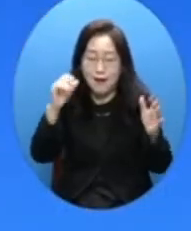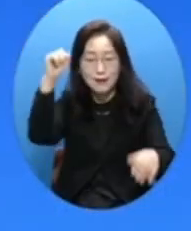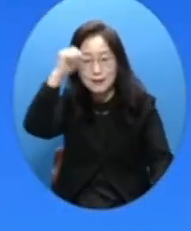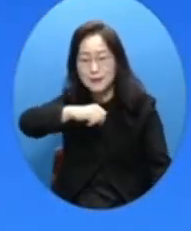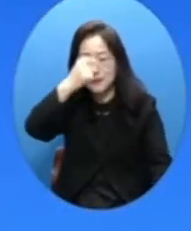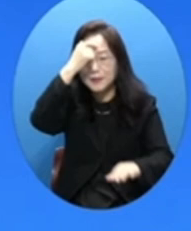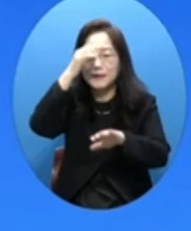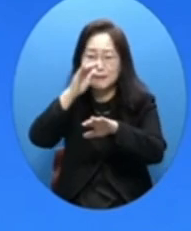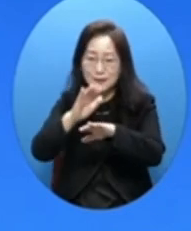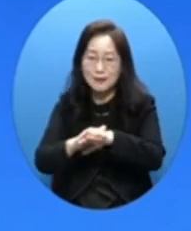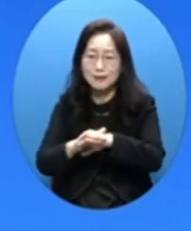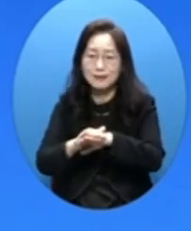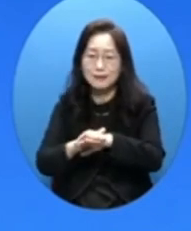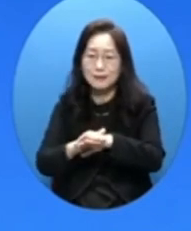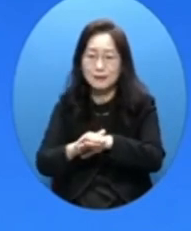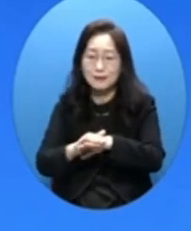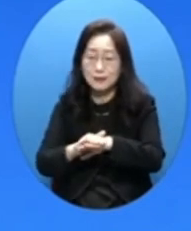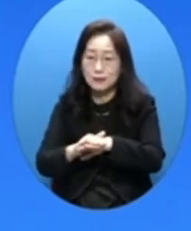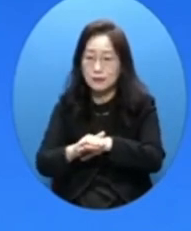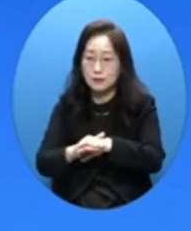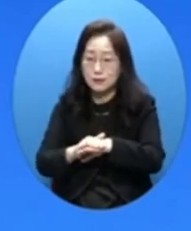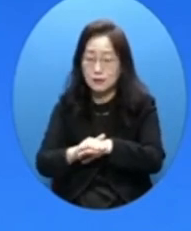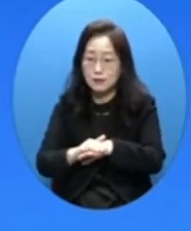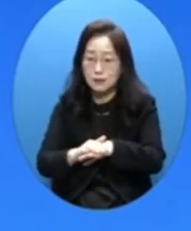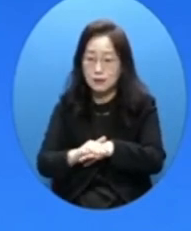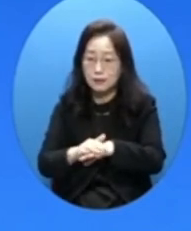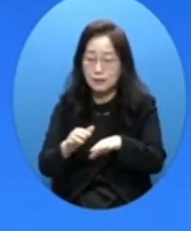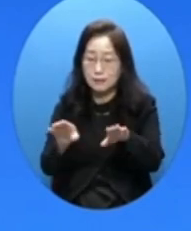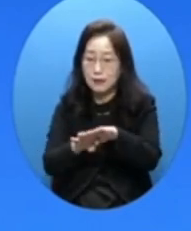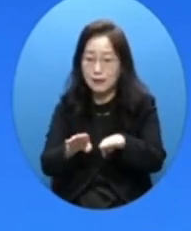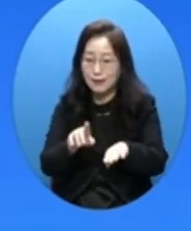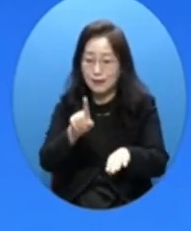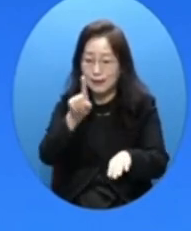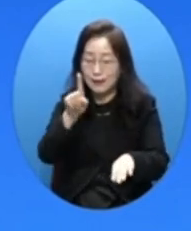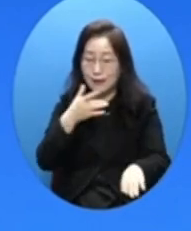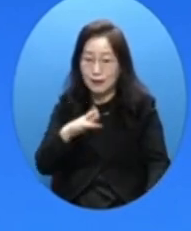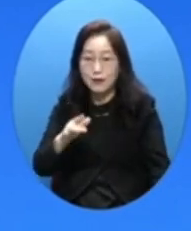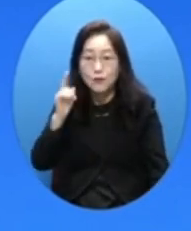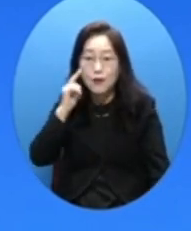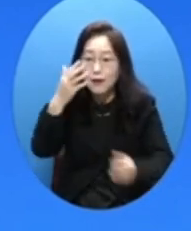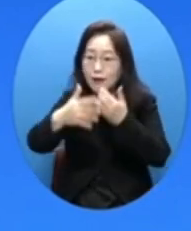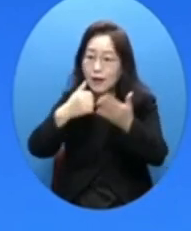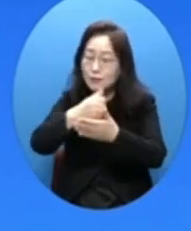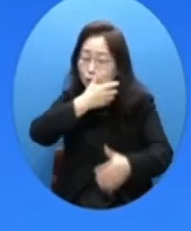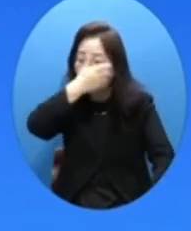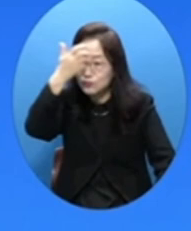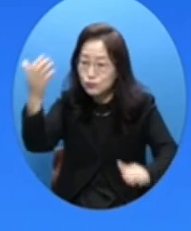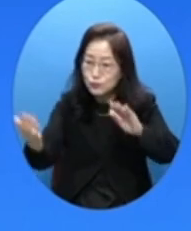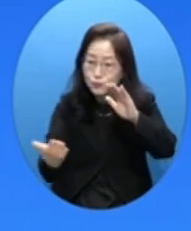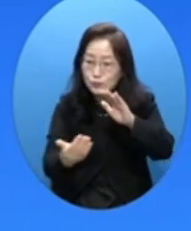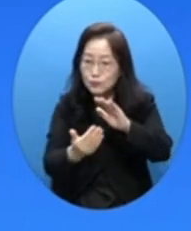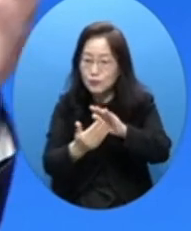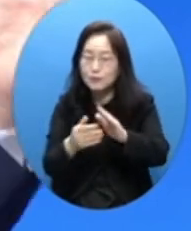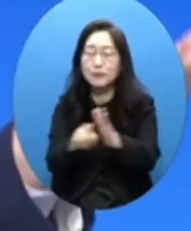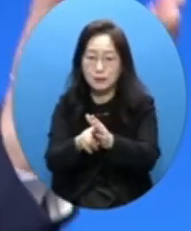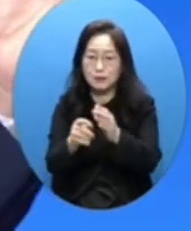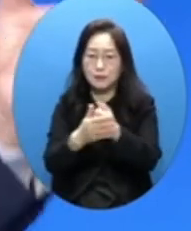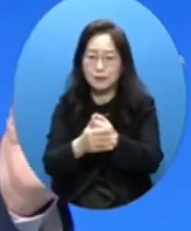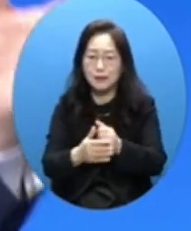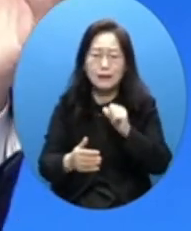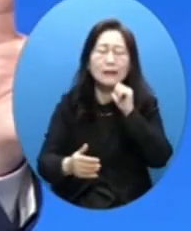그는 멈춰 본 적이 없다고 고백합니다 왜 하나님께서 내 꿈을 이루어질 걸 믿기 때문에이